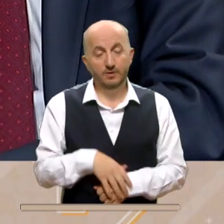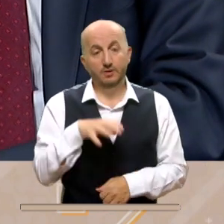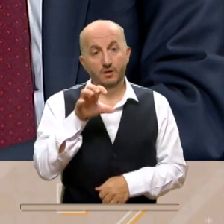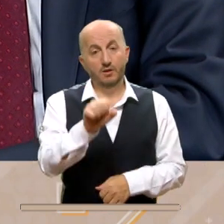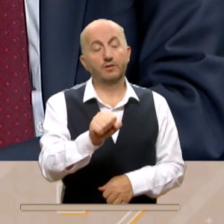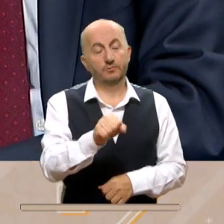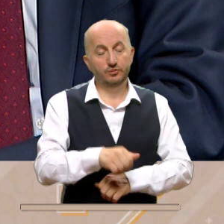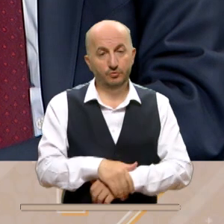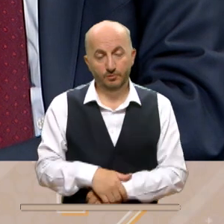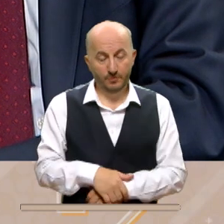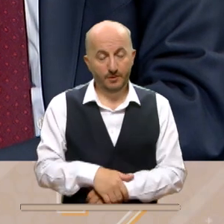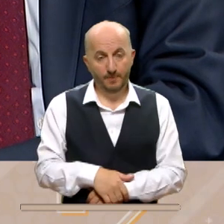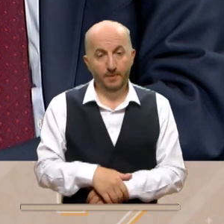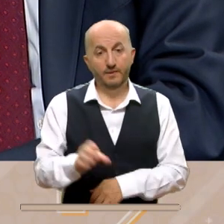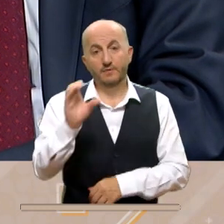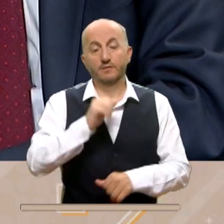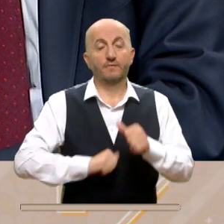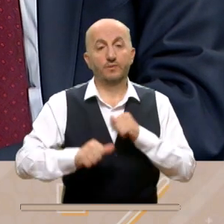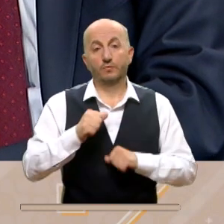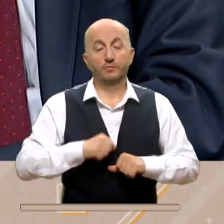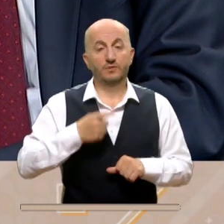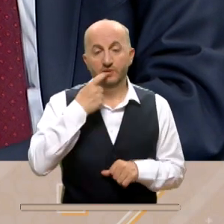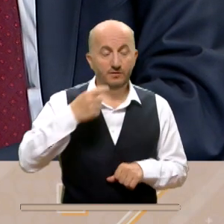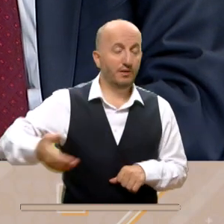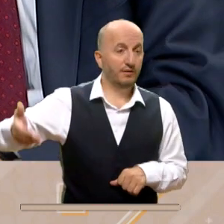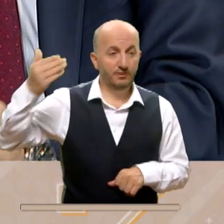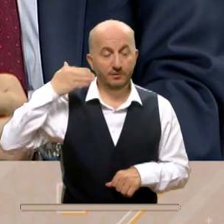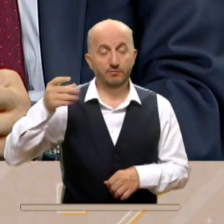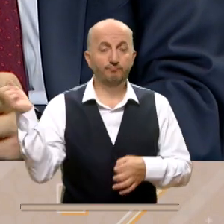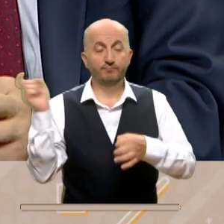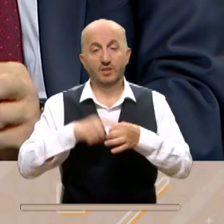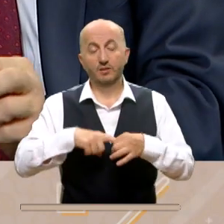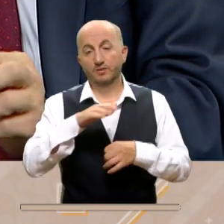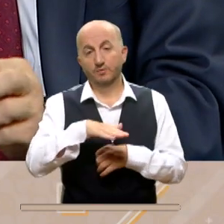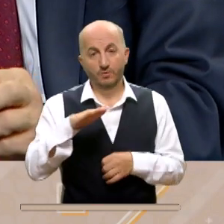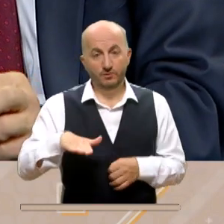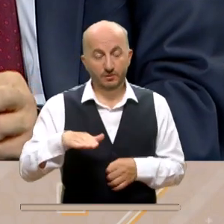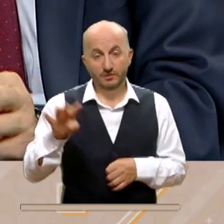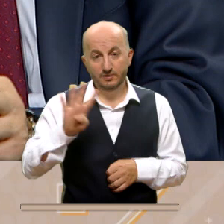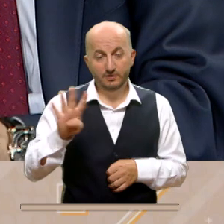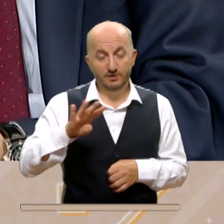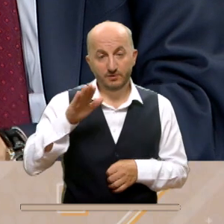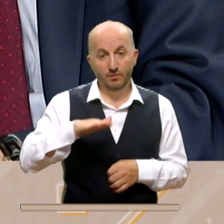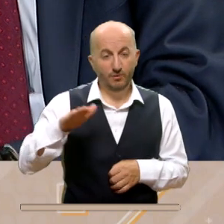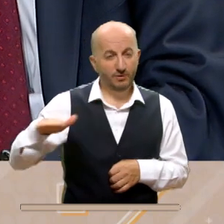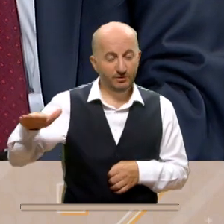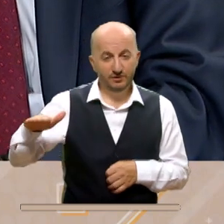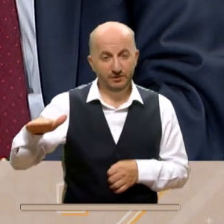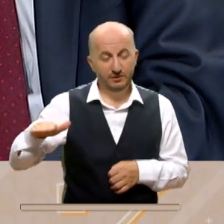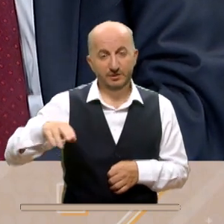yakalamış durumda. İlahiyat fakültemize geçen yıl yerleşen öğrenciler 40 öğrenci ilk binde, 40.